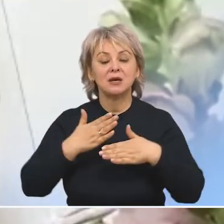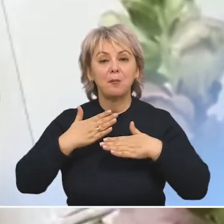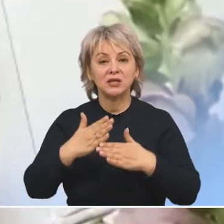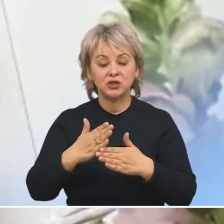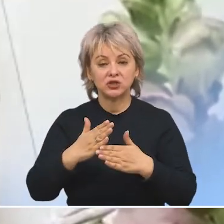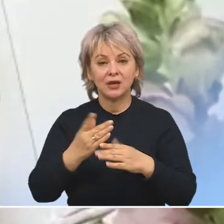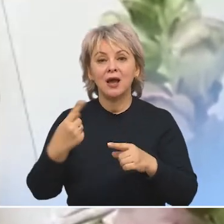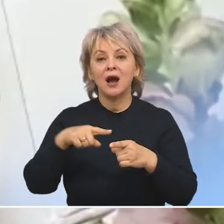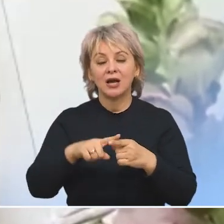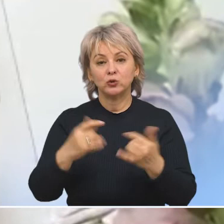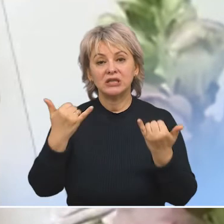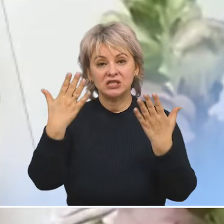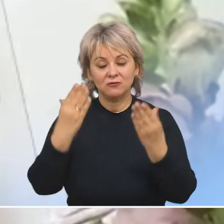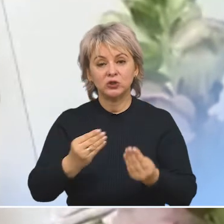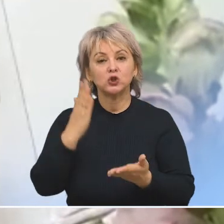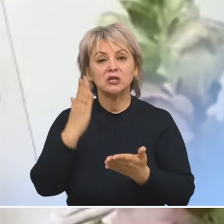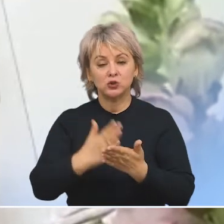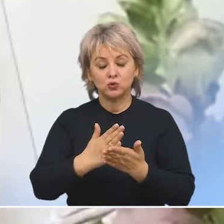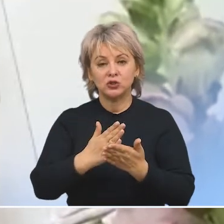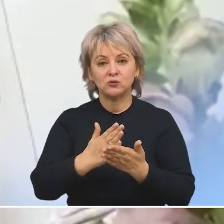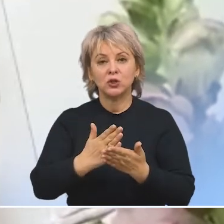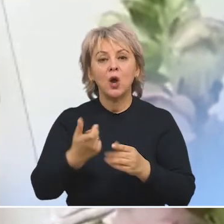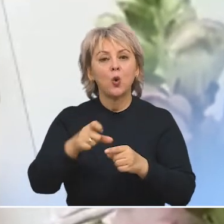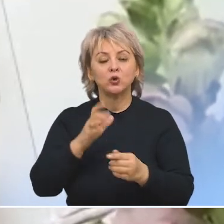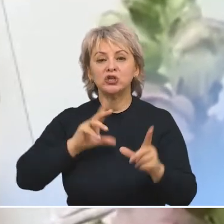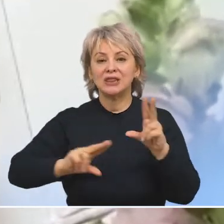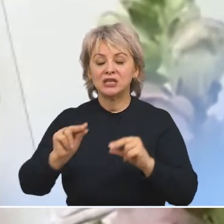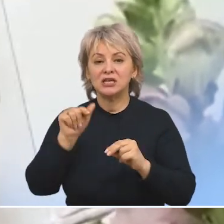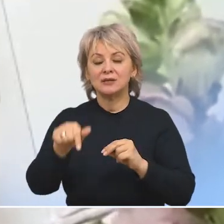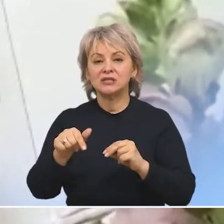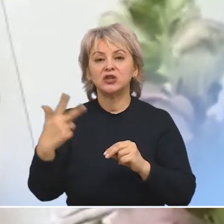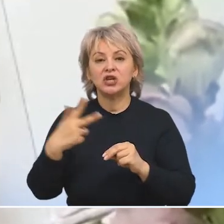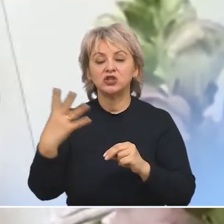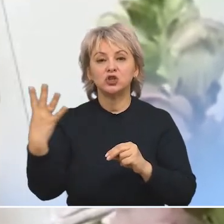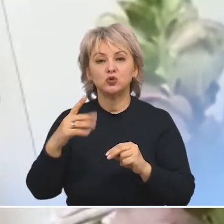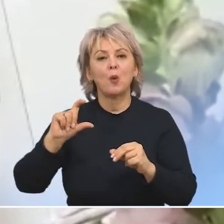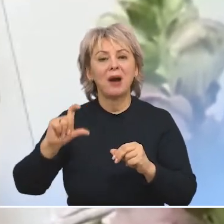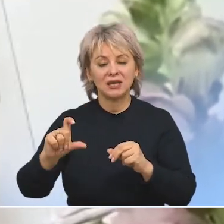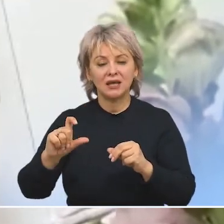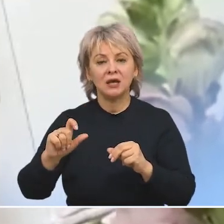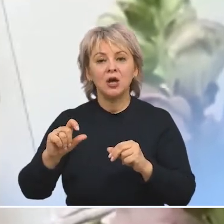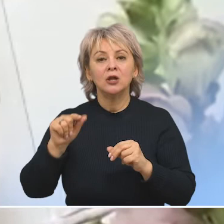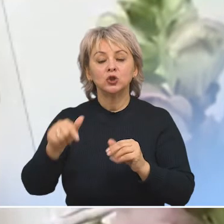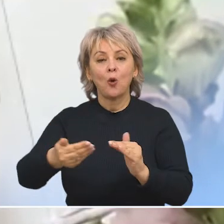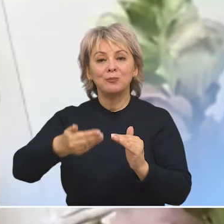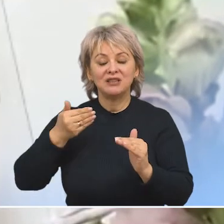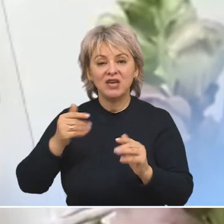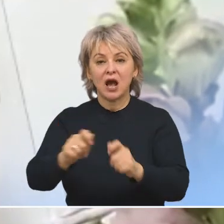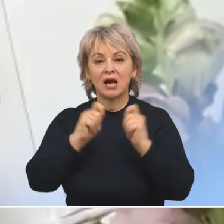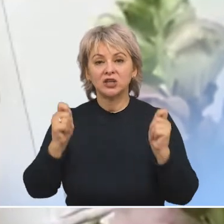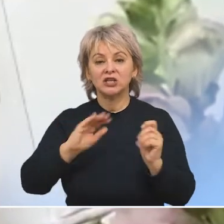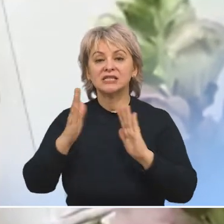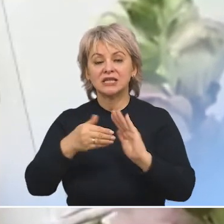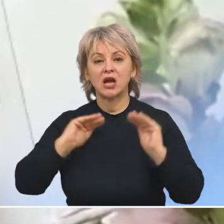поддержки, которые на сегодняшний день существуют. Мы очень надеемся на третий, четвертый пакет, но в преддверии